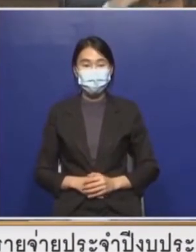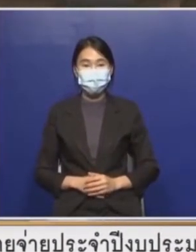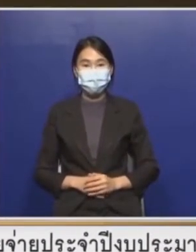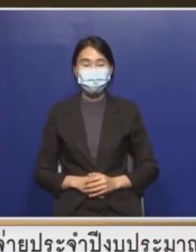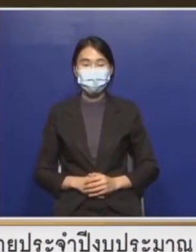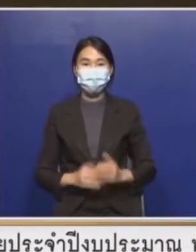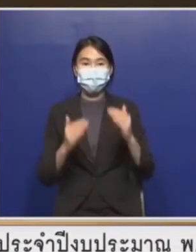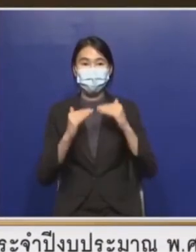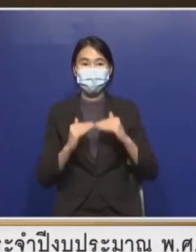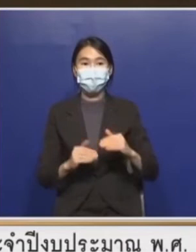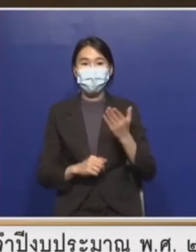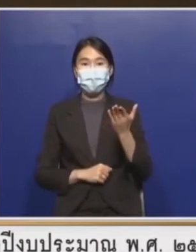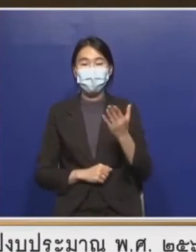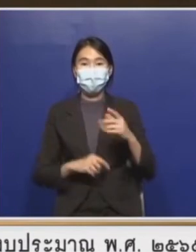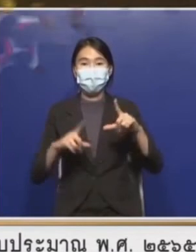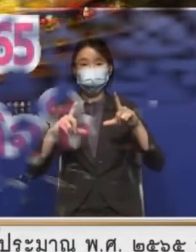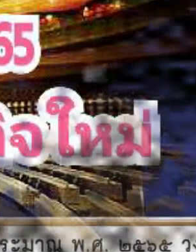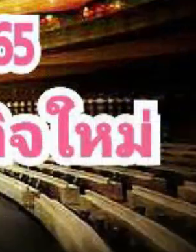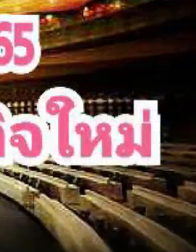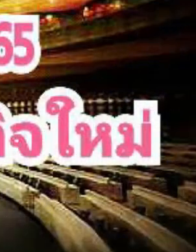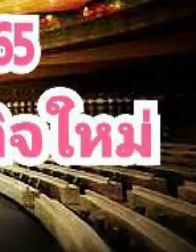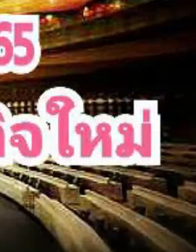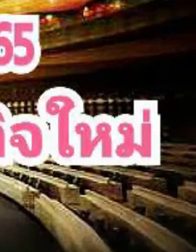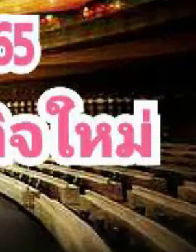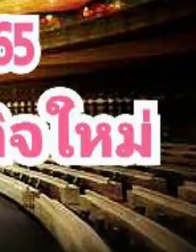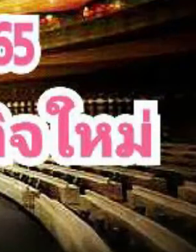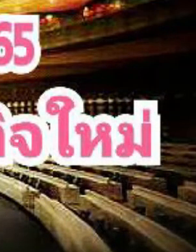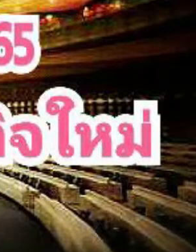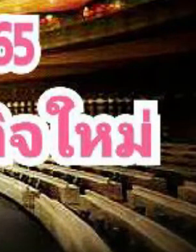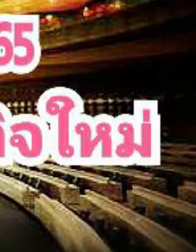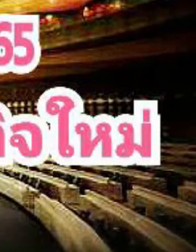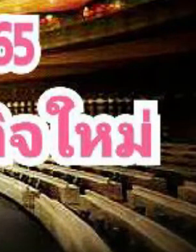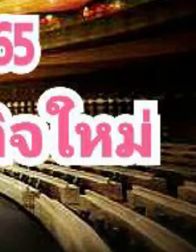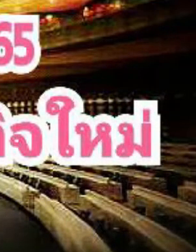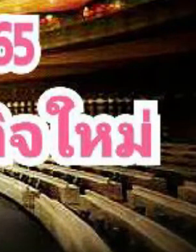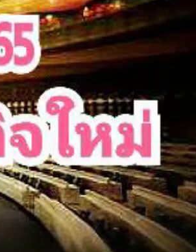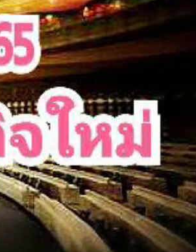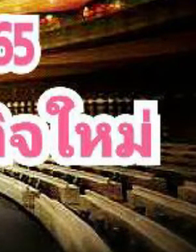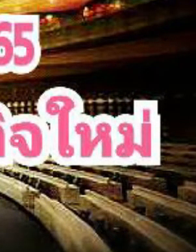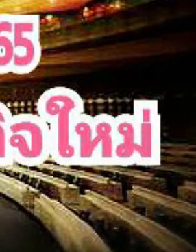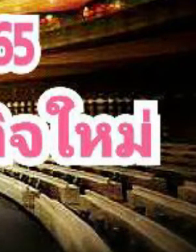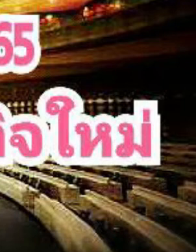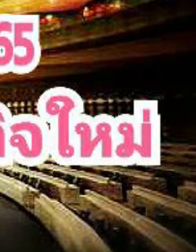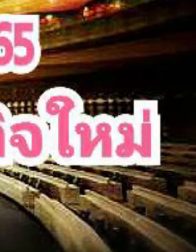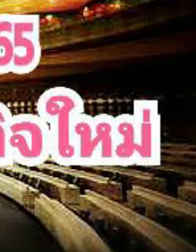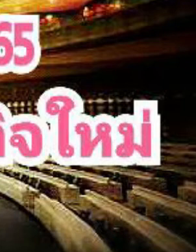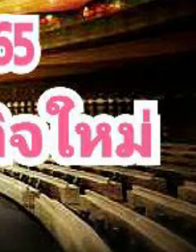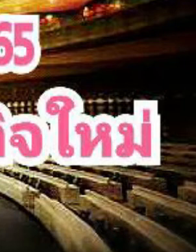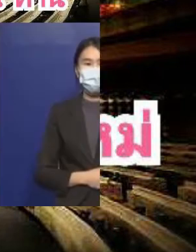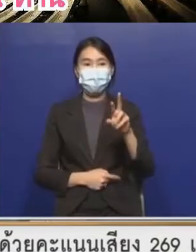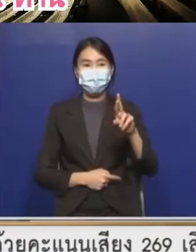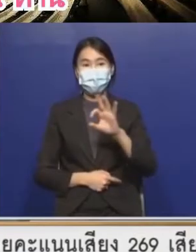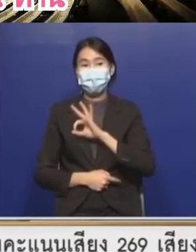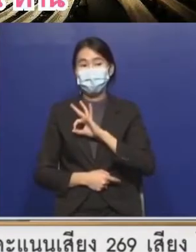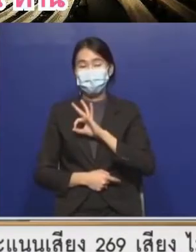ต่อไปพรรคเศรษฐกิจใหม่1คนครับ กราบเรียนท่านประธานที่เคารพกับผมภาสกรเงินเจริญกุลสมาชิกส